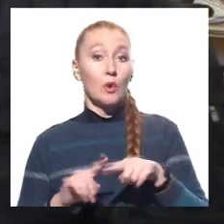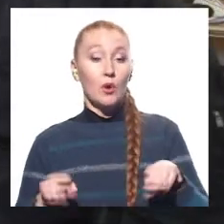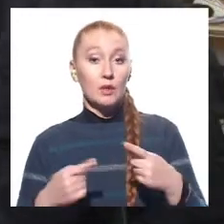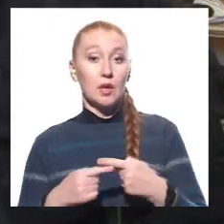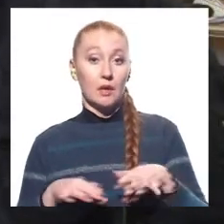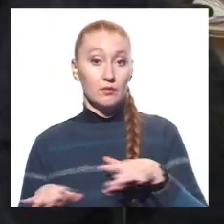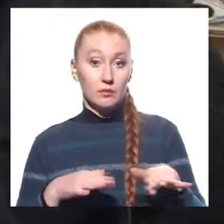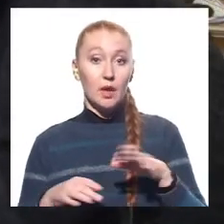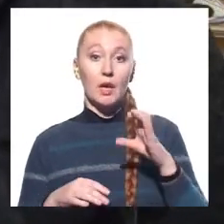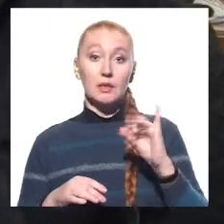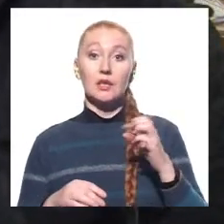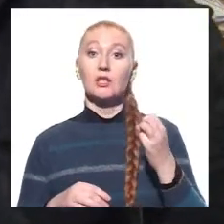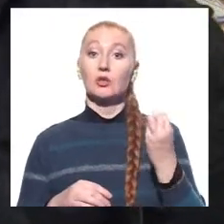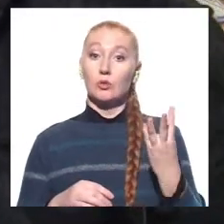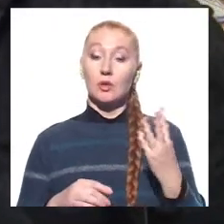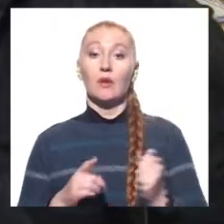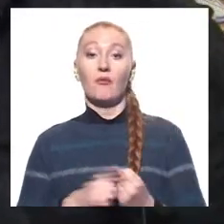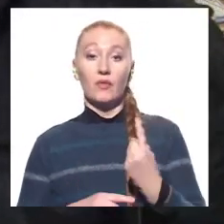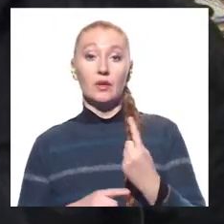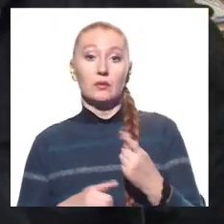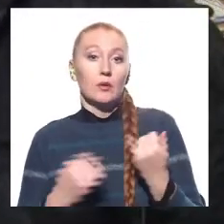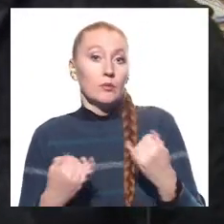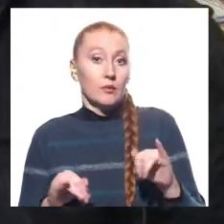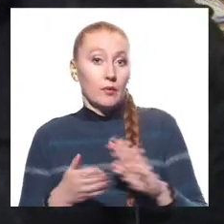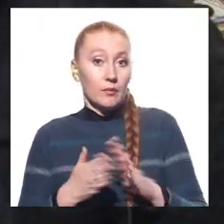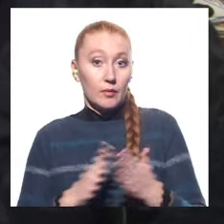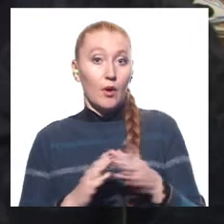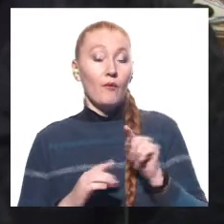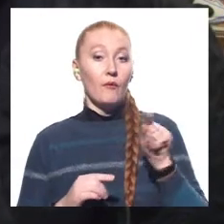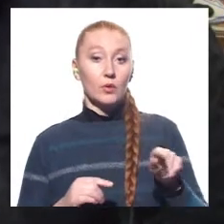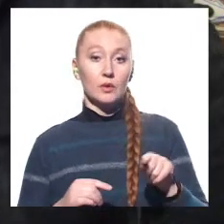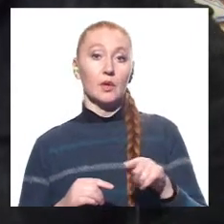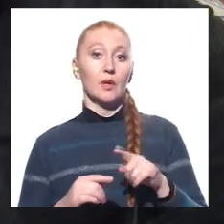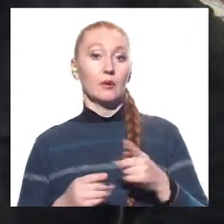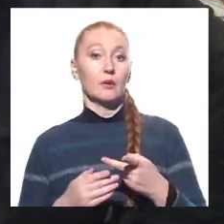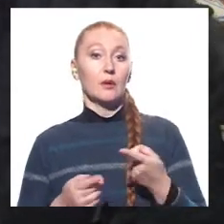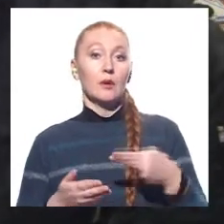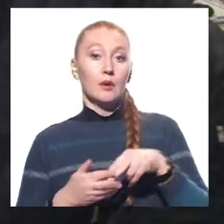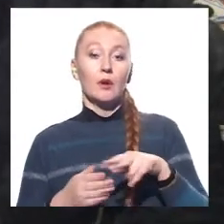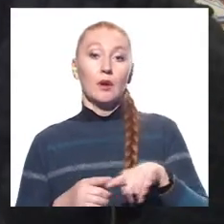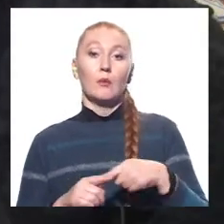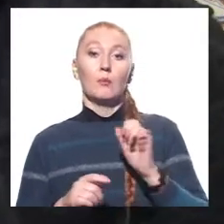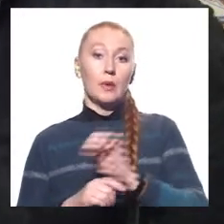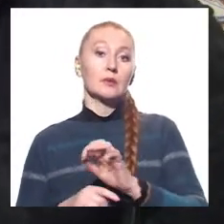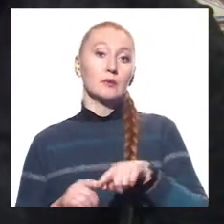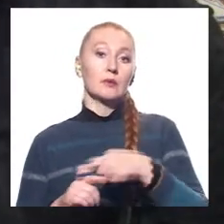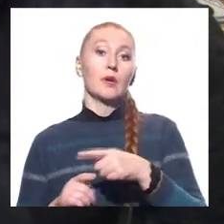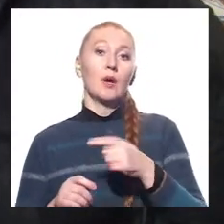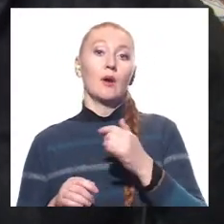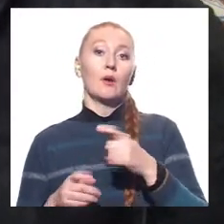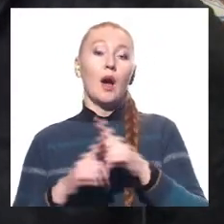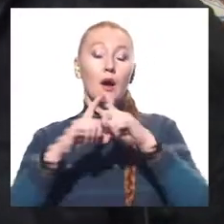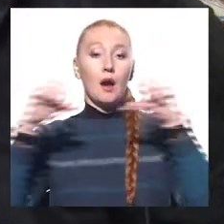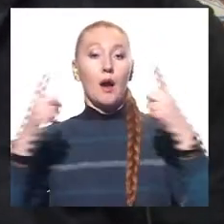цього заходу від Сі-14 виникли дивні ситуації в тому, що вони поставили лого на захід, тобто, ну, тобто вони зробили